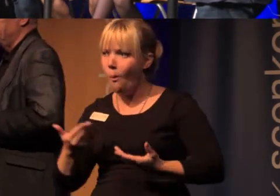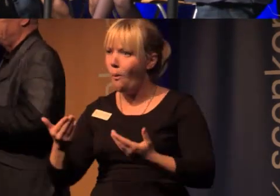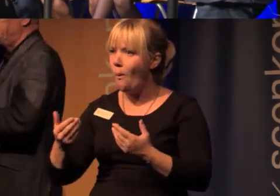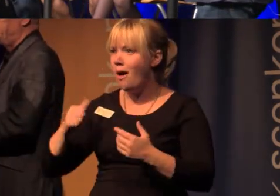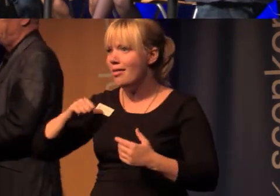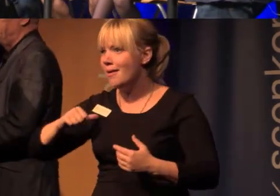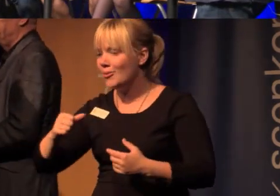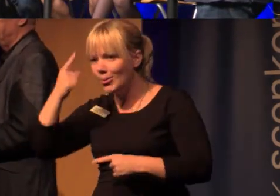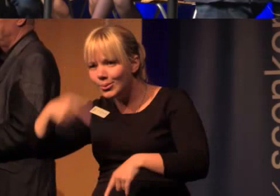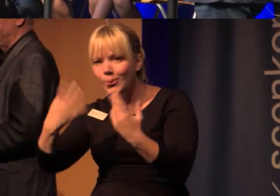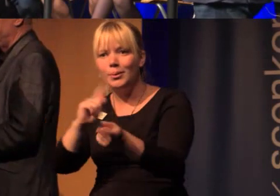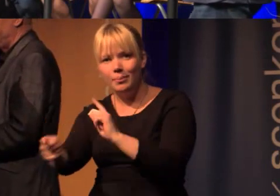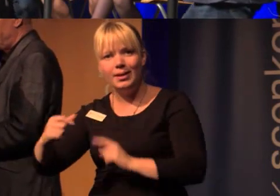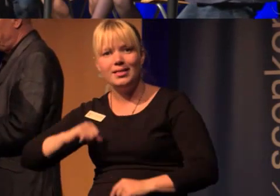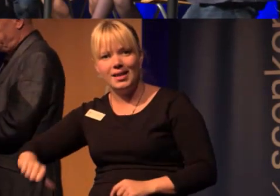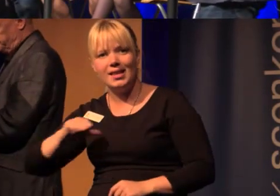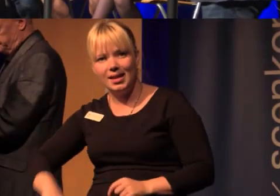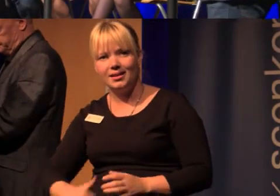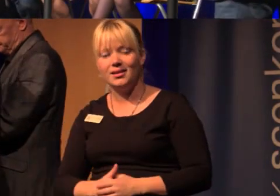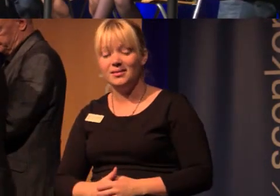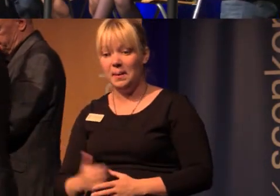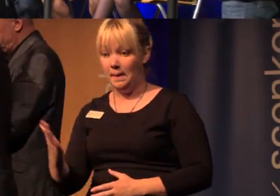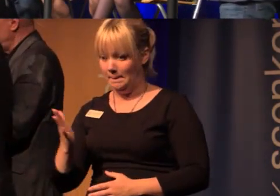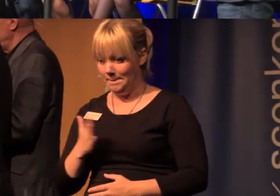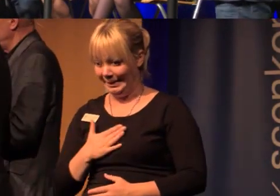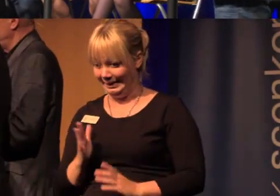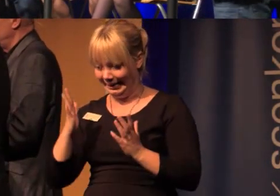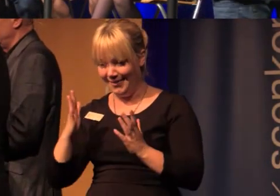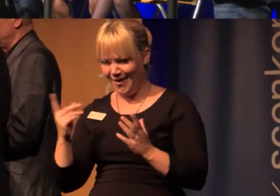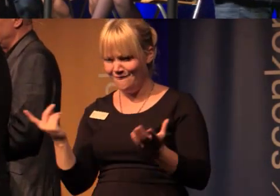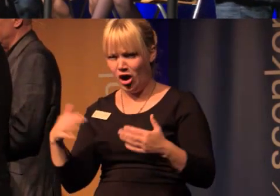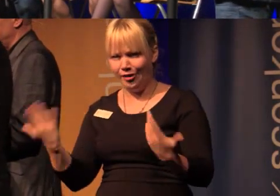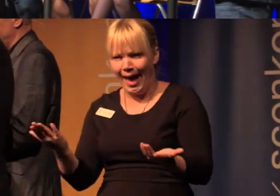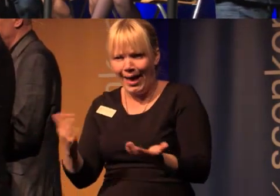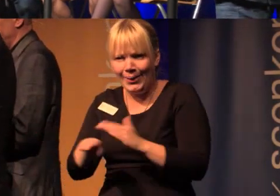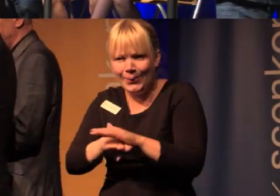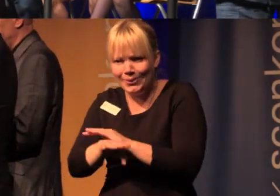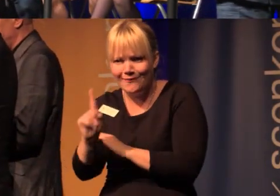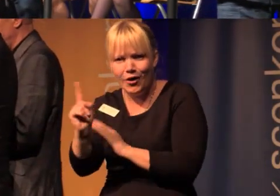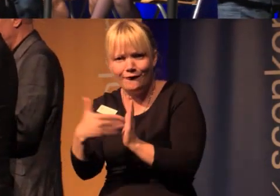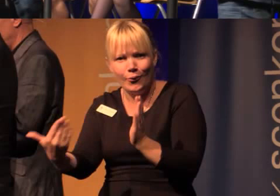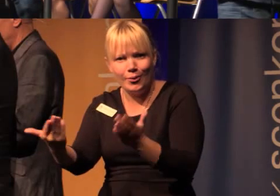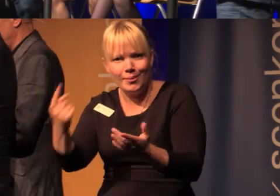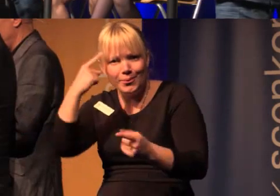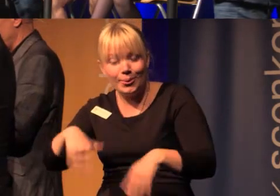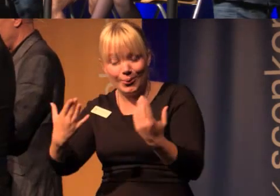den främsta källan till kultur just nu i mitt liv min mobiltelefon, där man lyssnar på musik, där